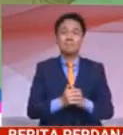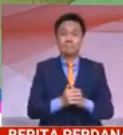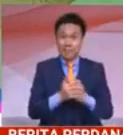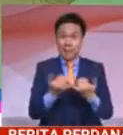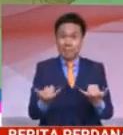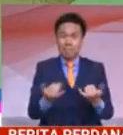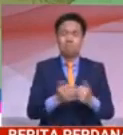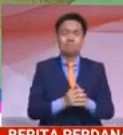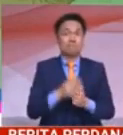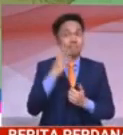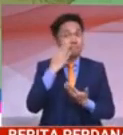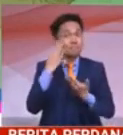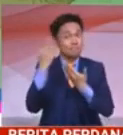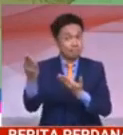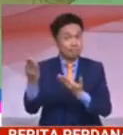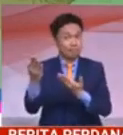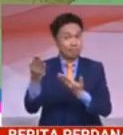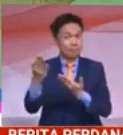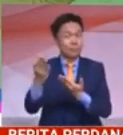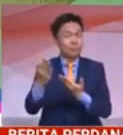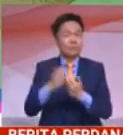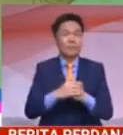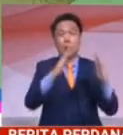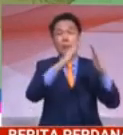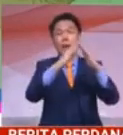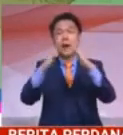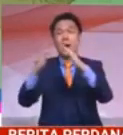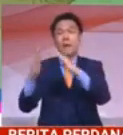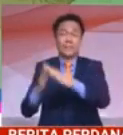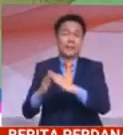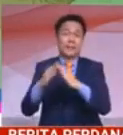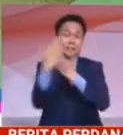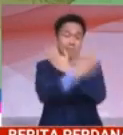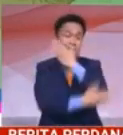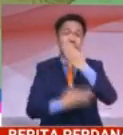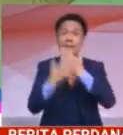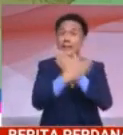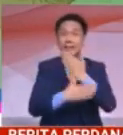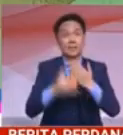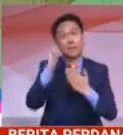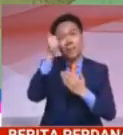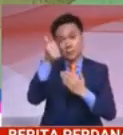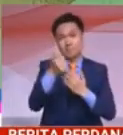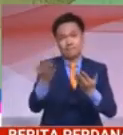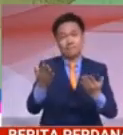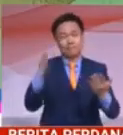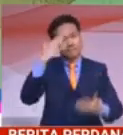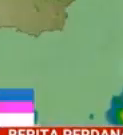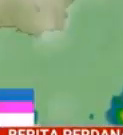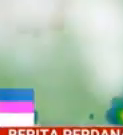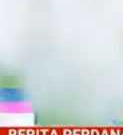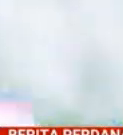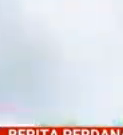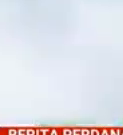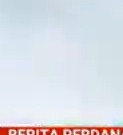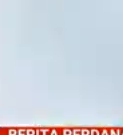berpisah, kita ikuti tinjauan cuaca bagi bandar-bandar utama di Malaysia. Sekian, Assalamualaikum.